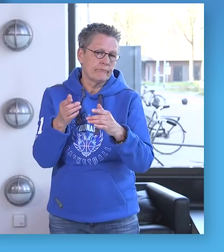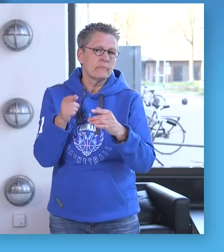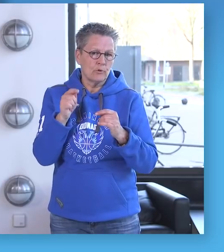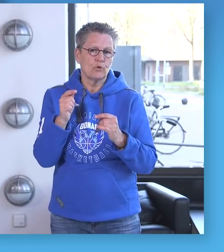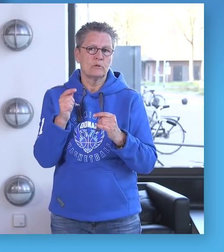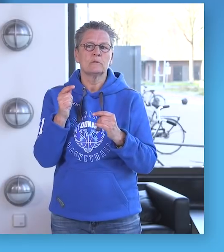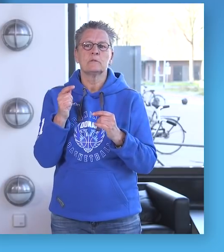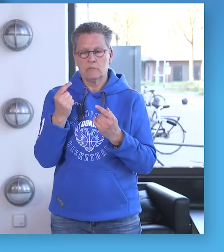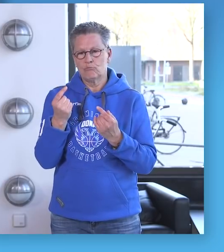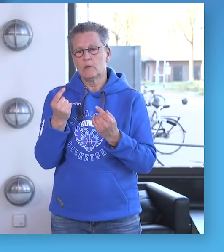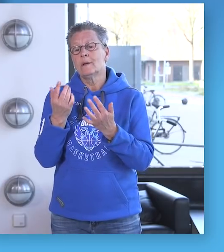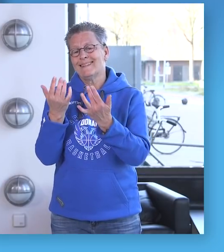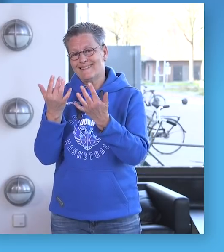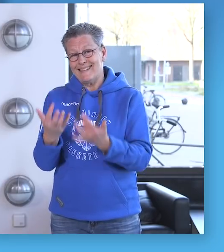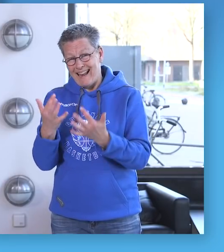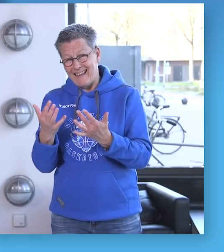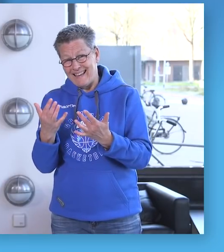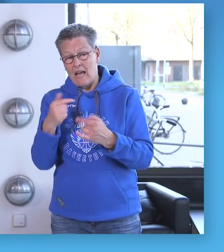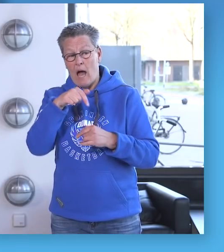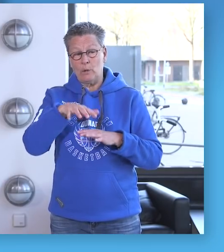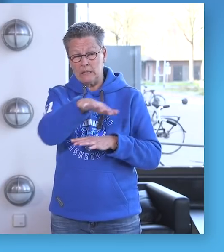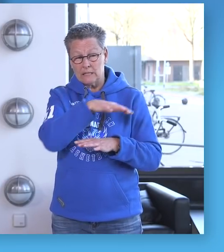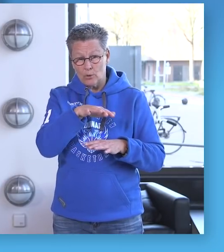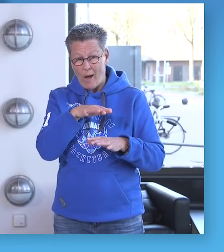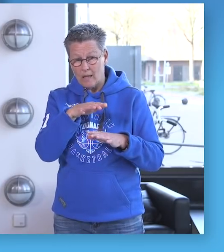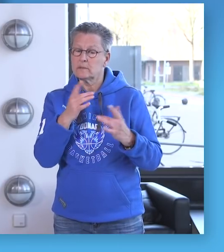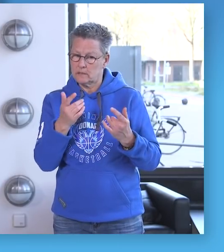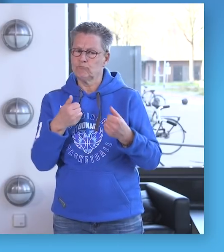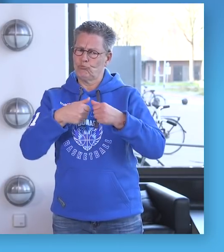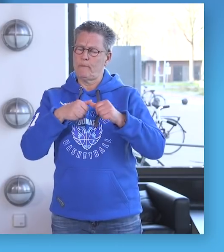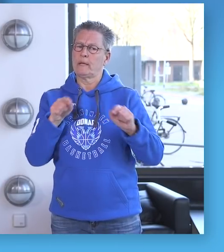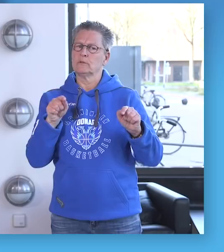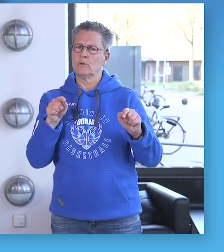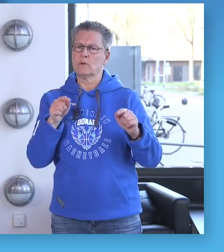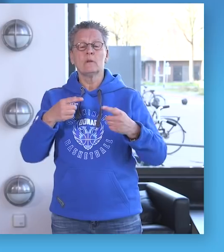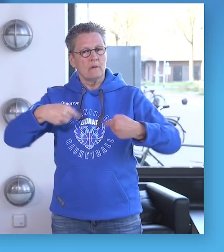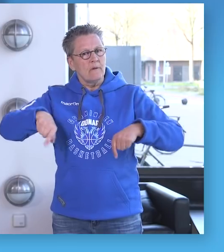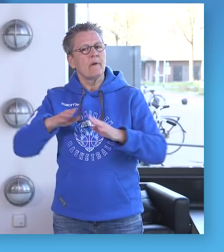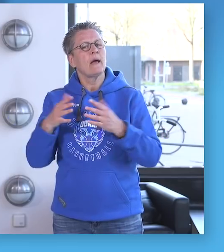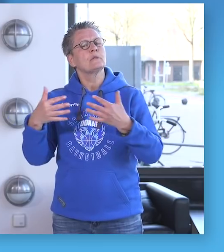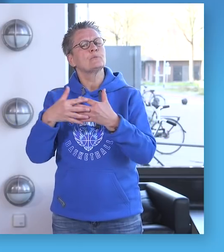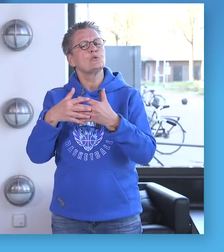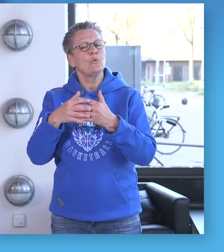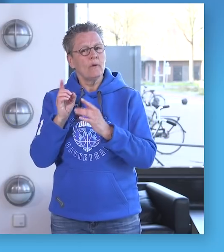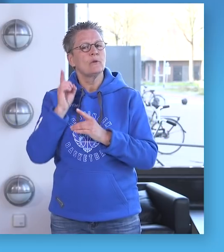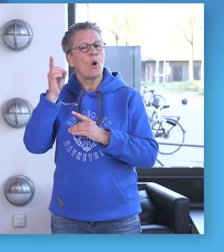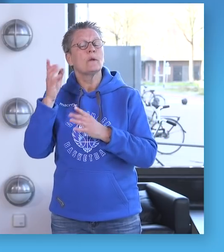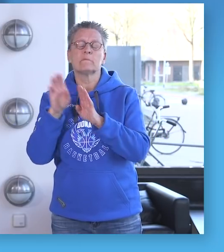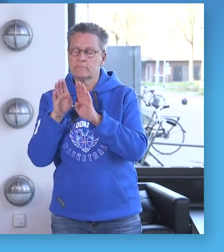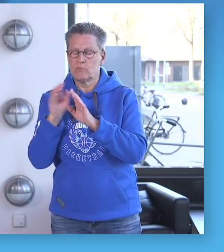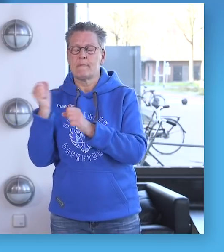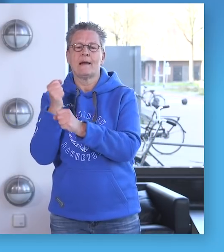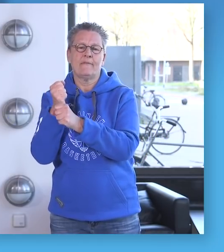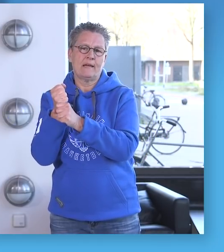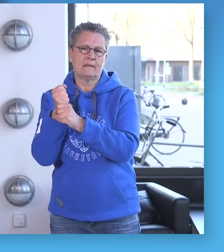past die tijdlijn nog wel steeds bij de huidige situatie. En ook wij als bestuur van Donar hebben daaraan meegewerkt. En